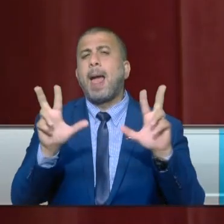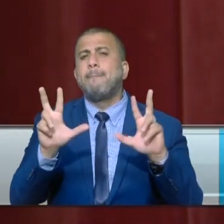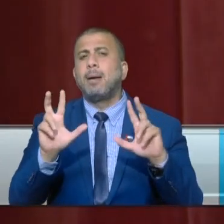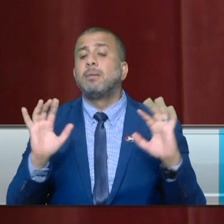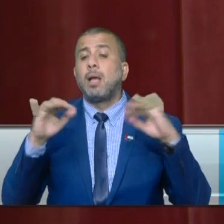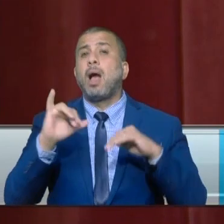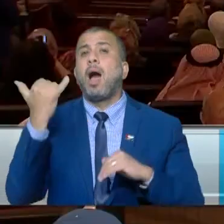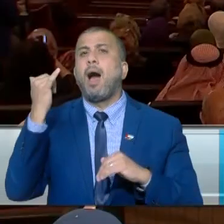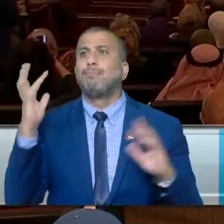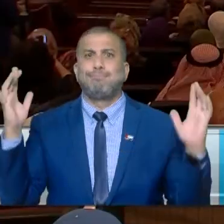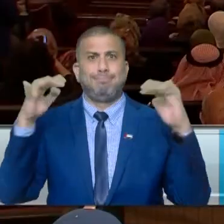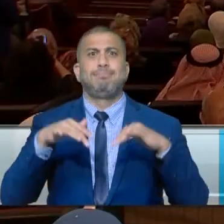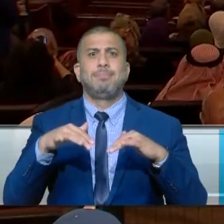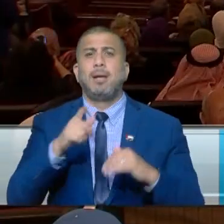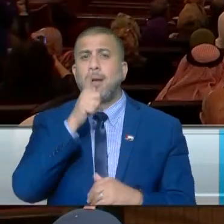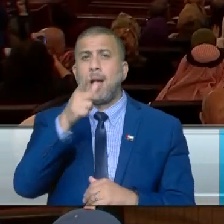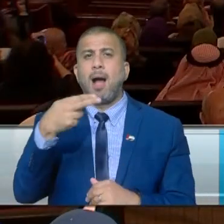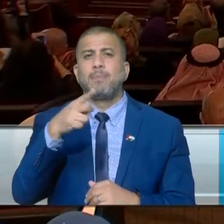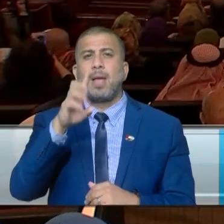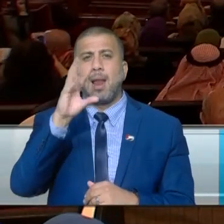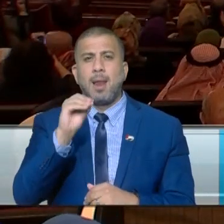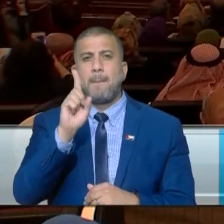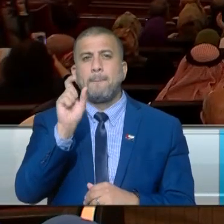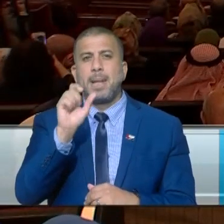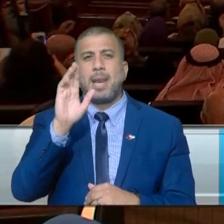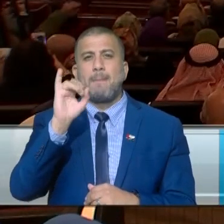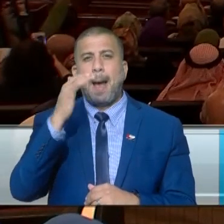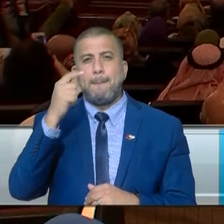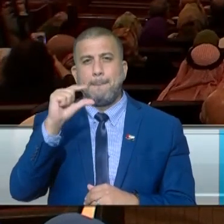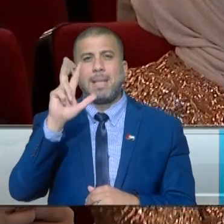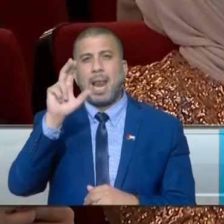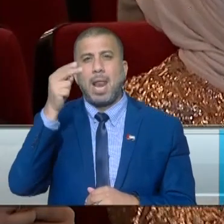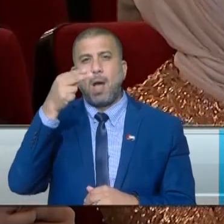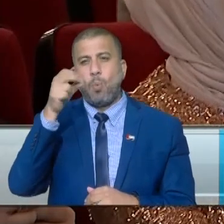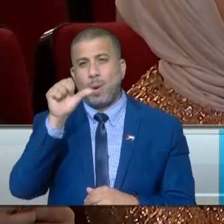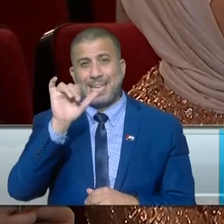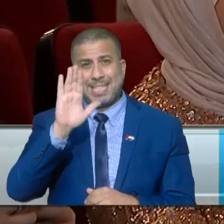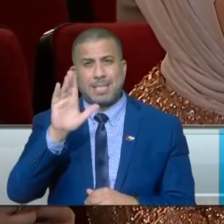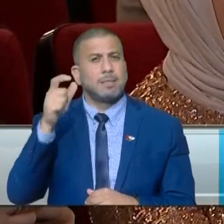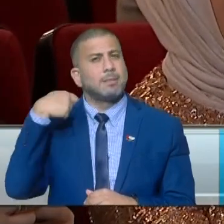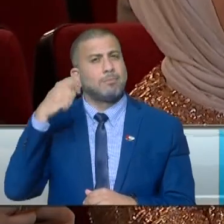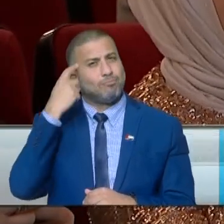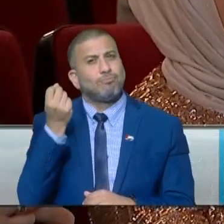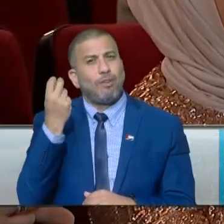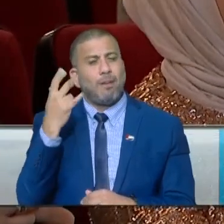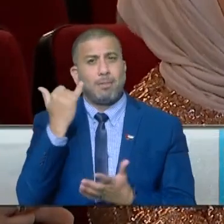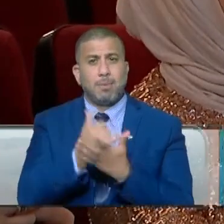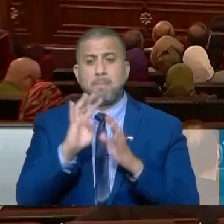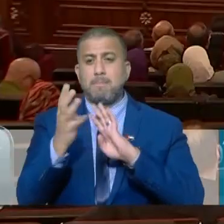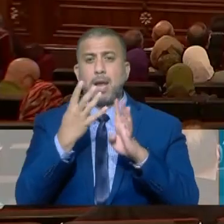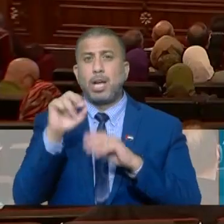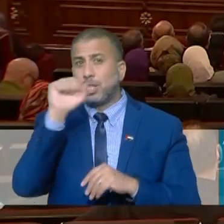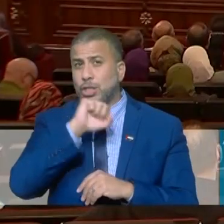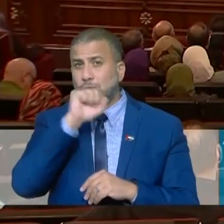الدول العربيه وقال سعاده عبد الله بن محمد العويس رئيس دائره الثقافه في الشارقه ان مهرجان الشارقه